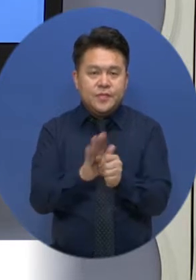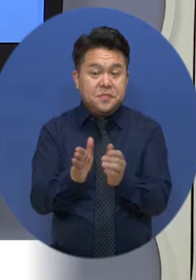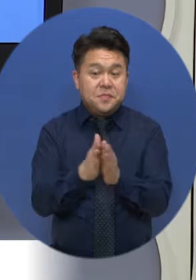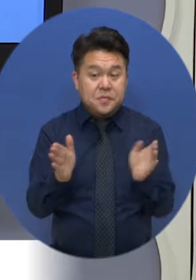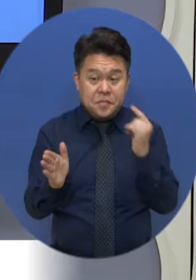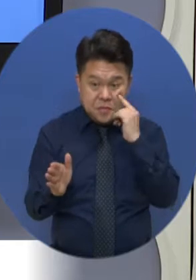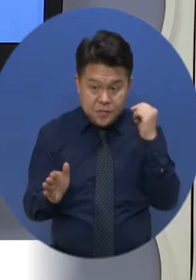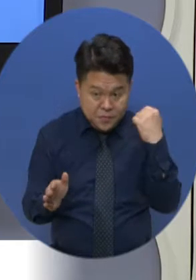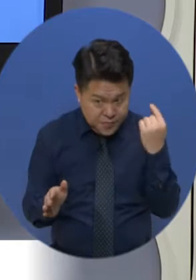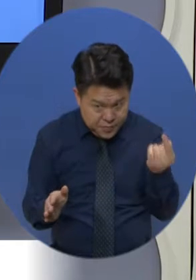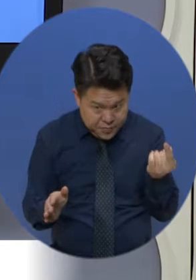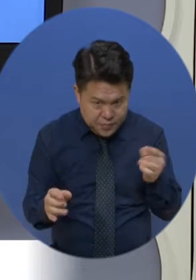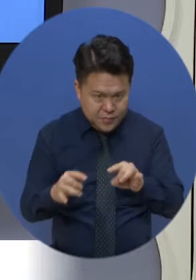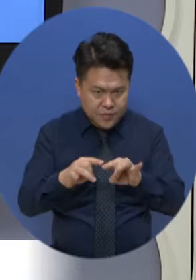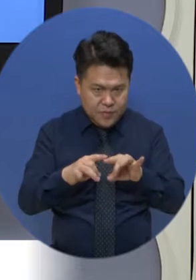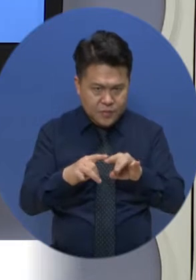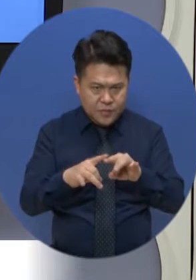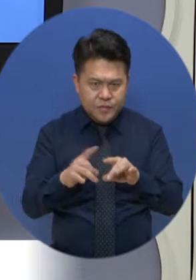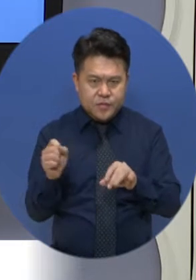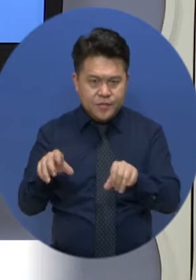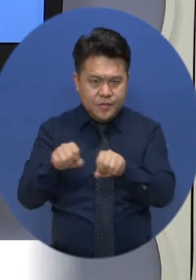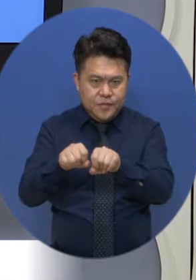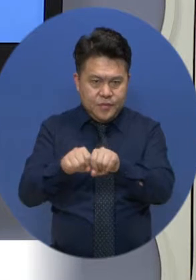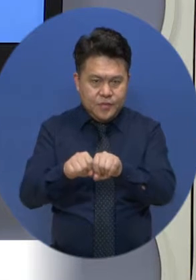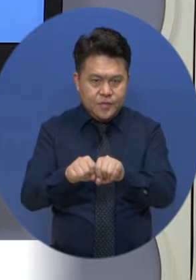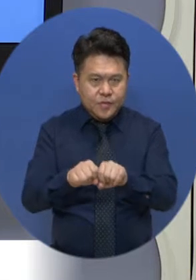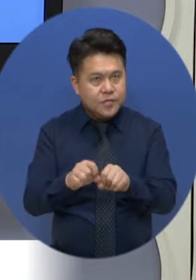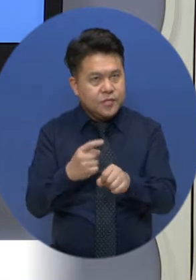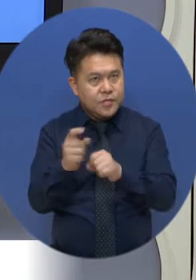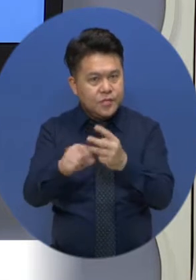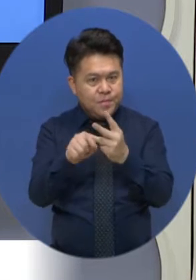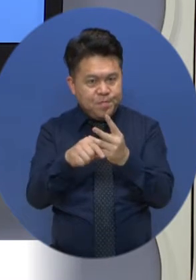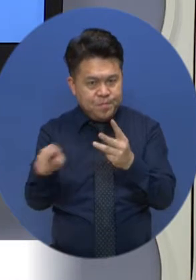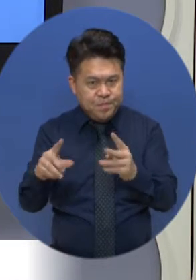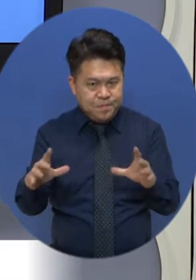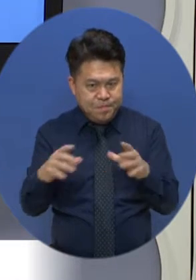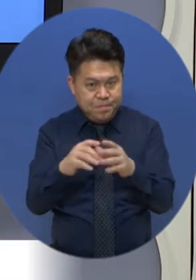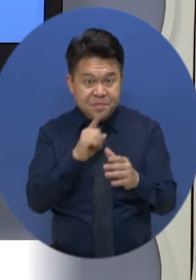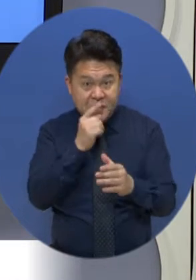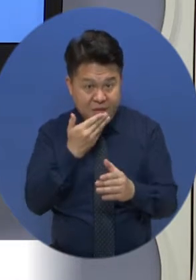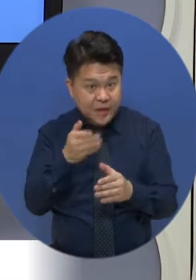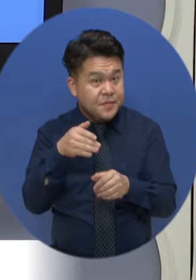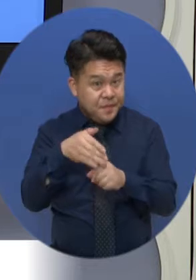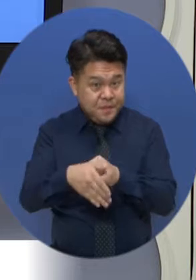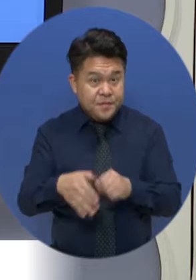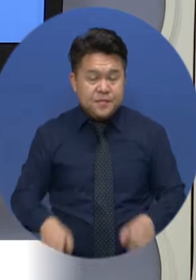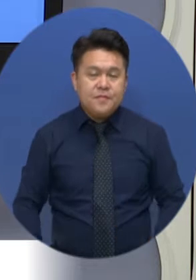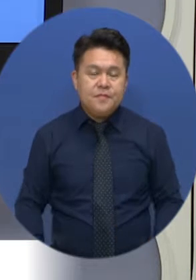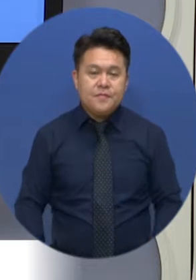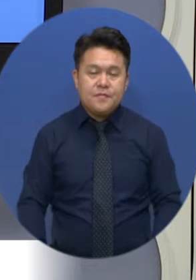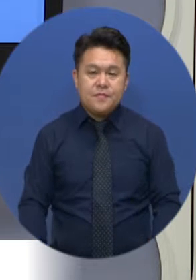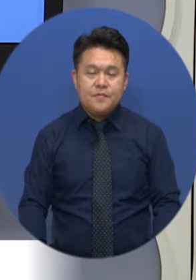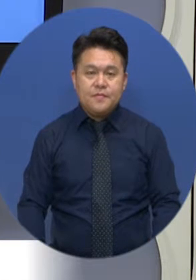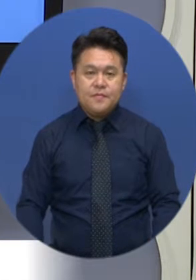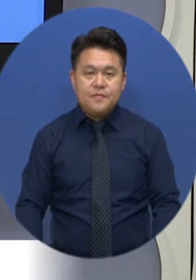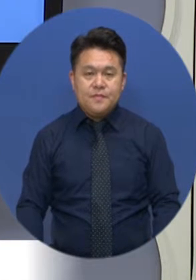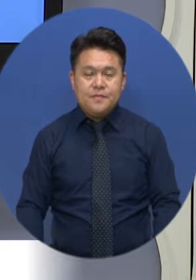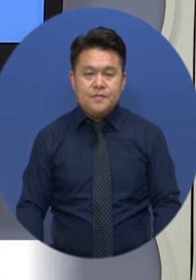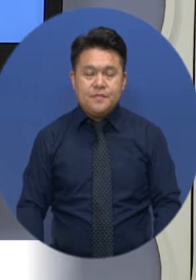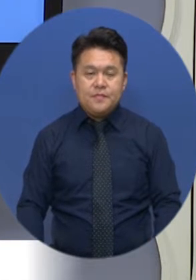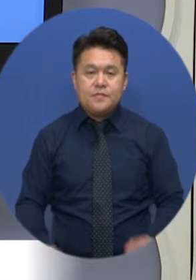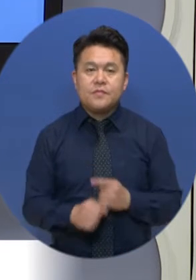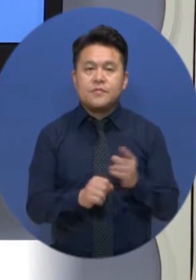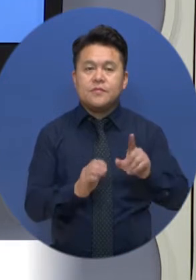운영하고 전기 도시가스 요금은 내년 3월부터 통합 신청할 수 있게 할 방침입니다 행안부는